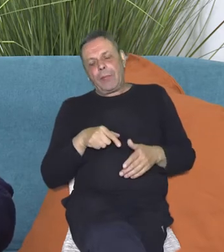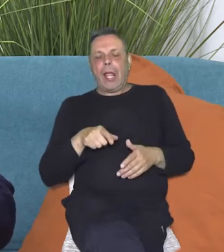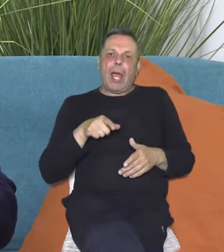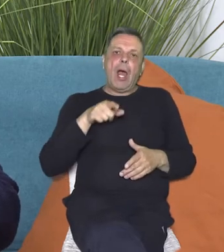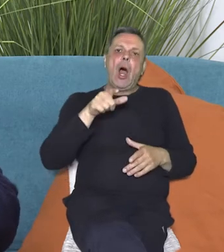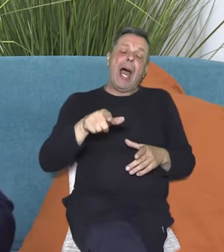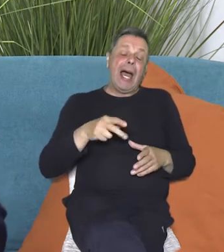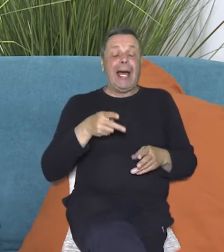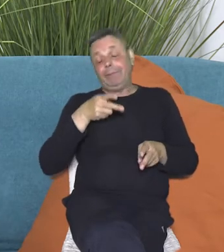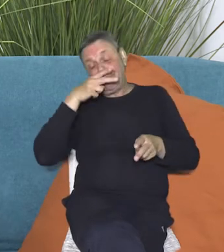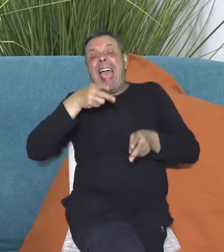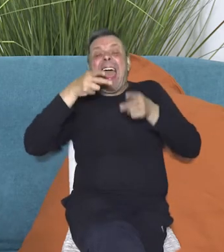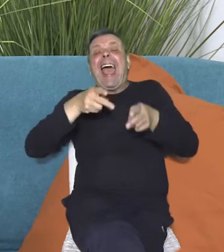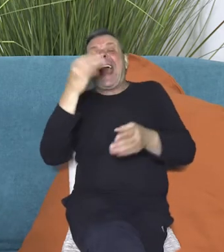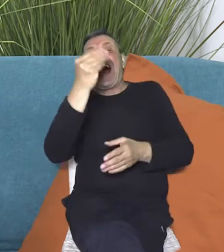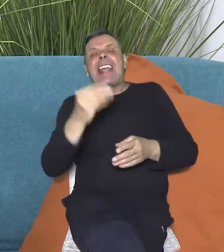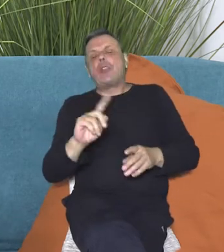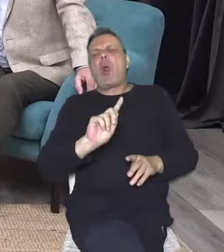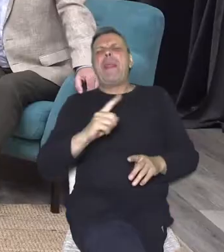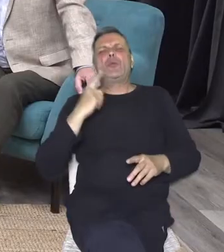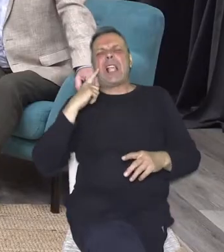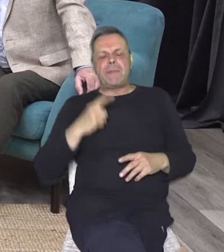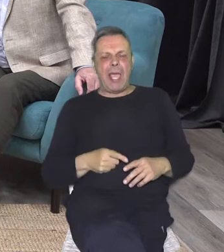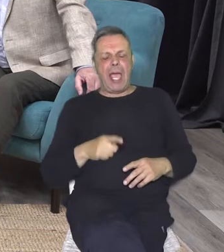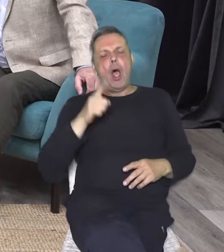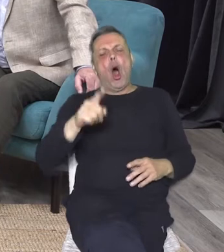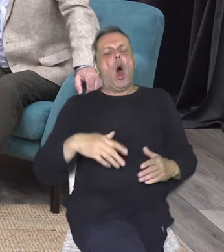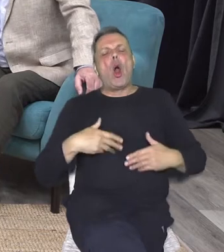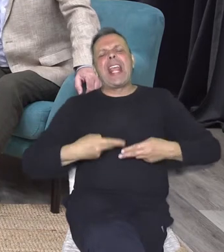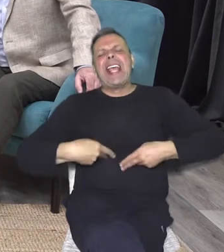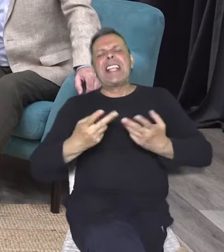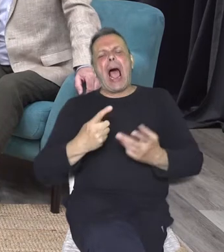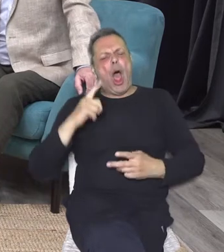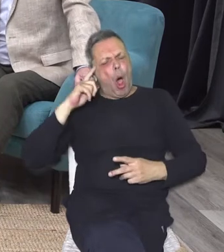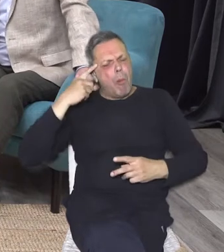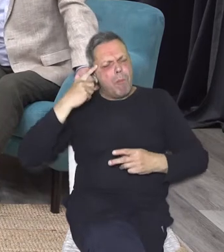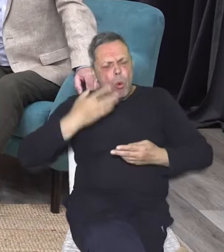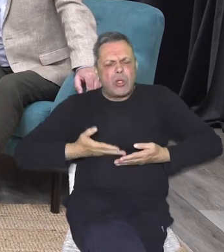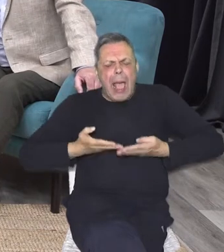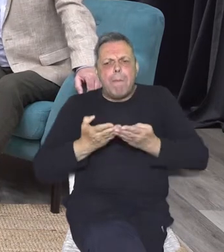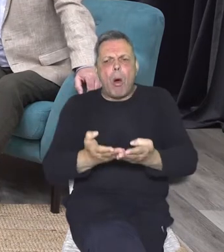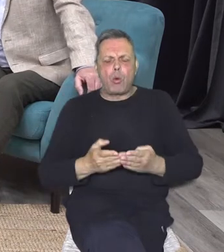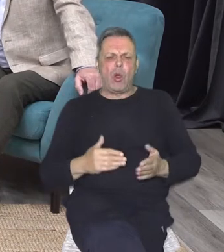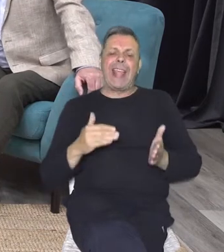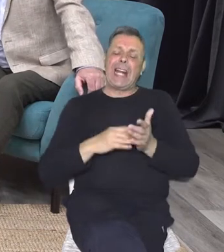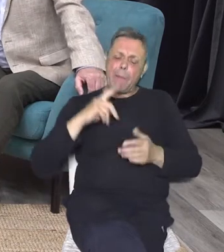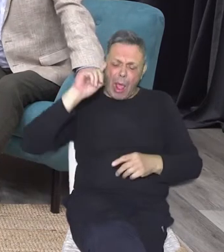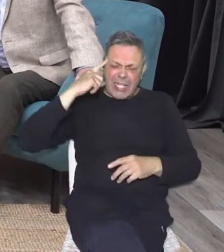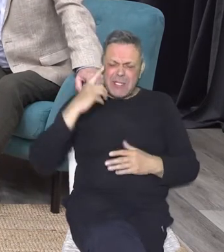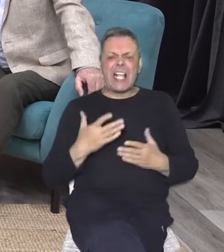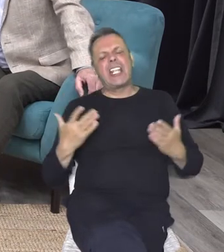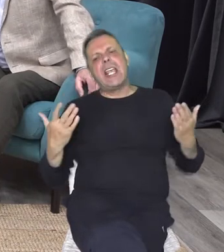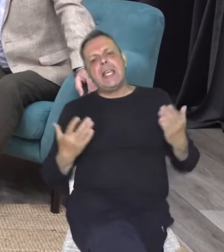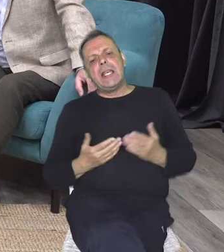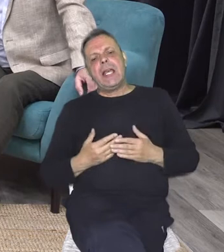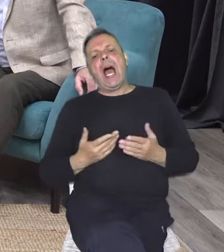su karikature za smijeh, jer on je uvijek nekakve mudrije poruke, da tako kažem, davao. Trebalo je ono malo razmišljati